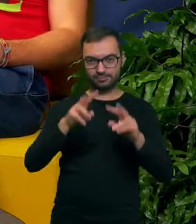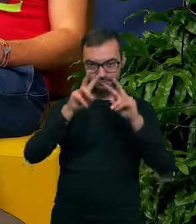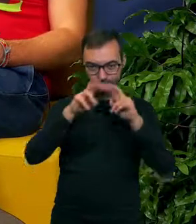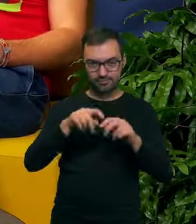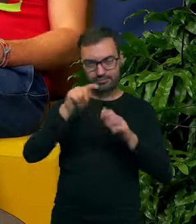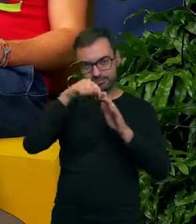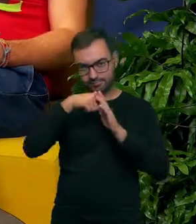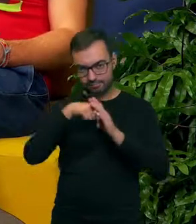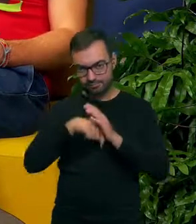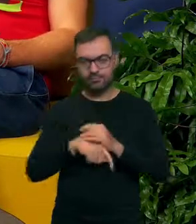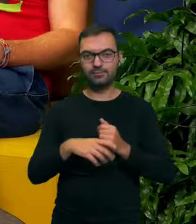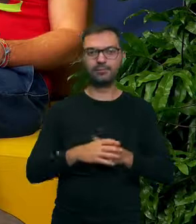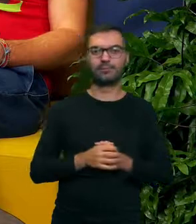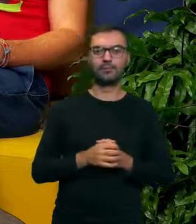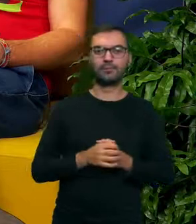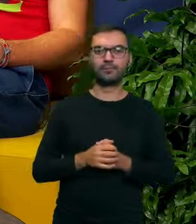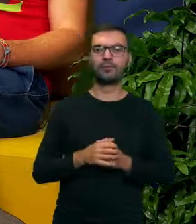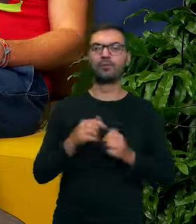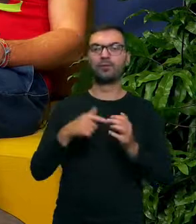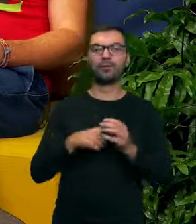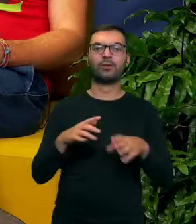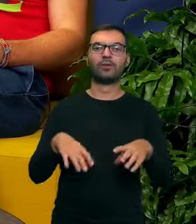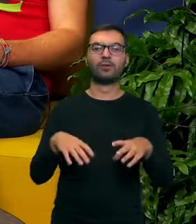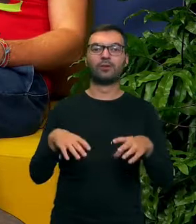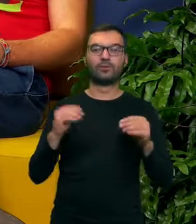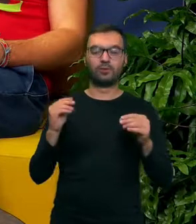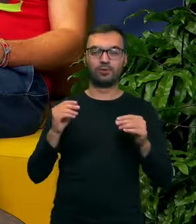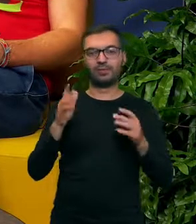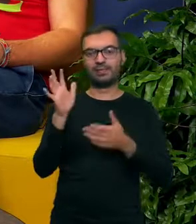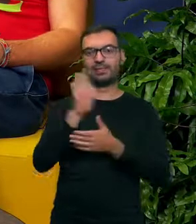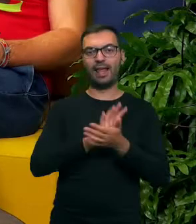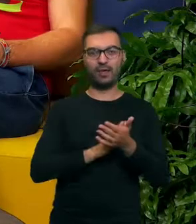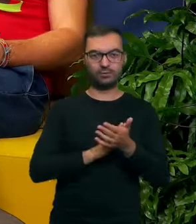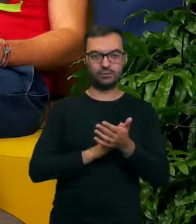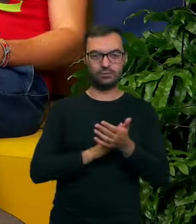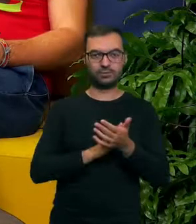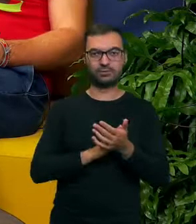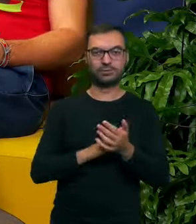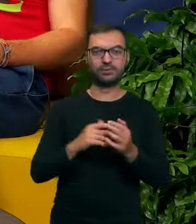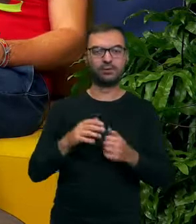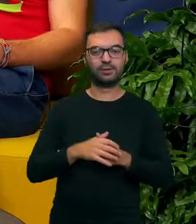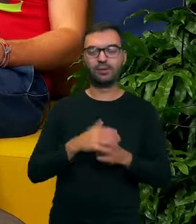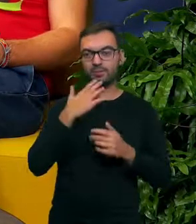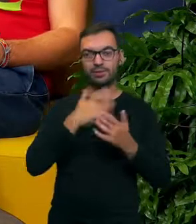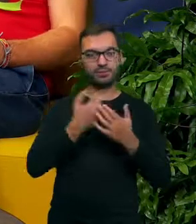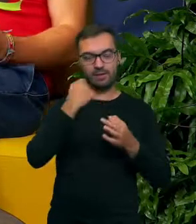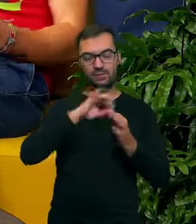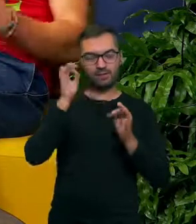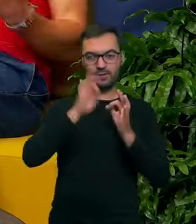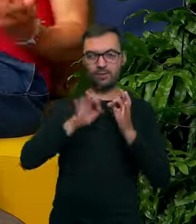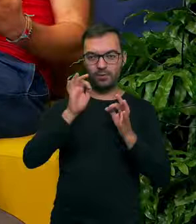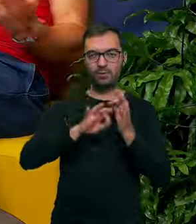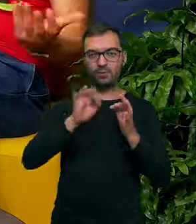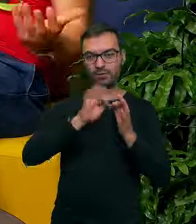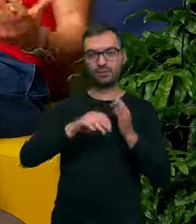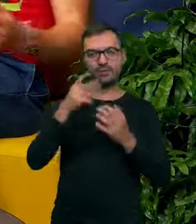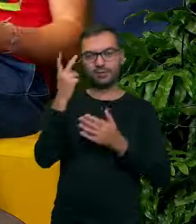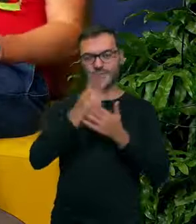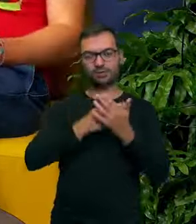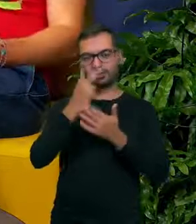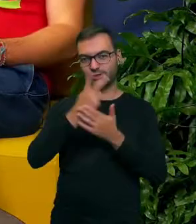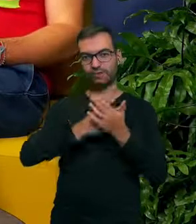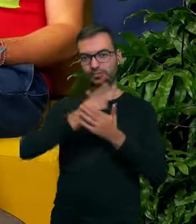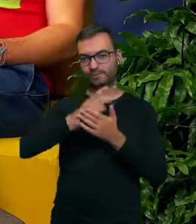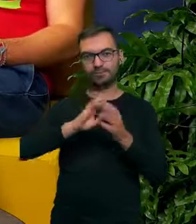grzebała i jakby tak się zrodził scenariusz właśnie przez taką bardzo szczegółową jakby ponowne